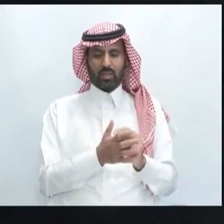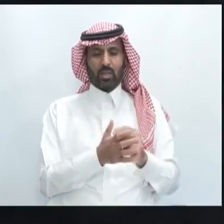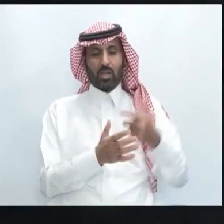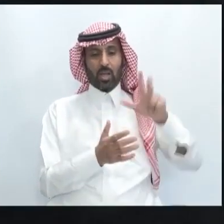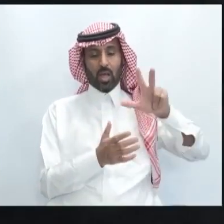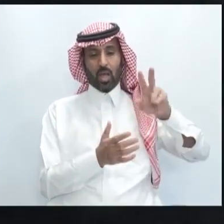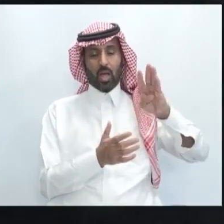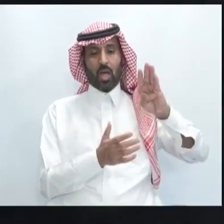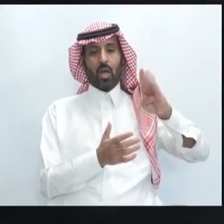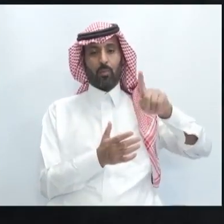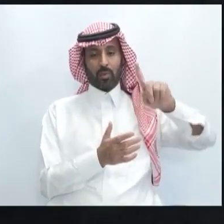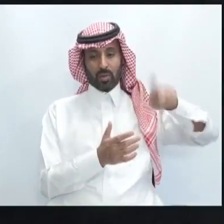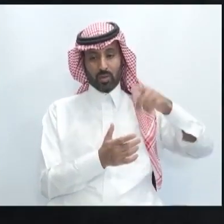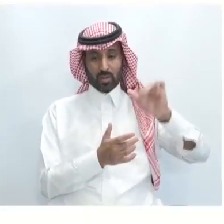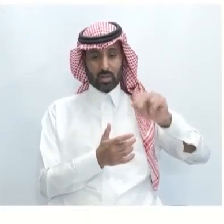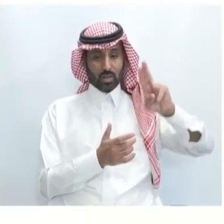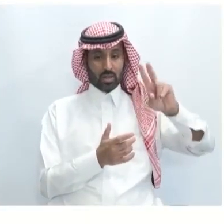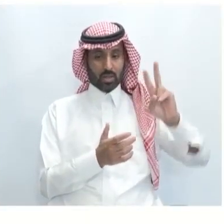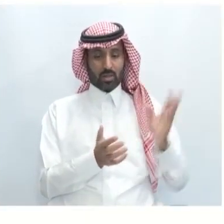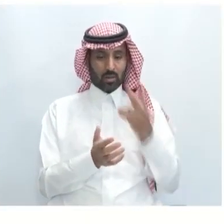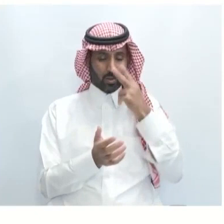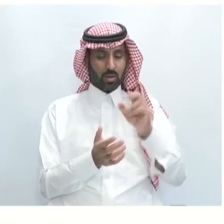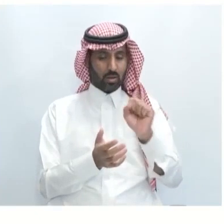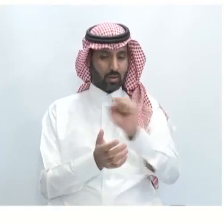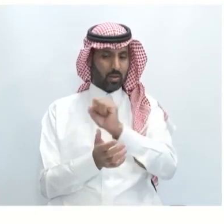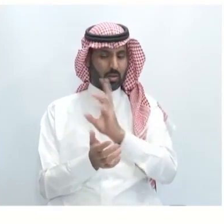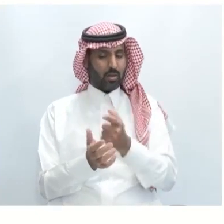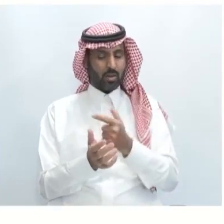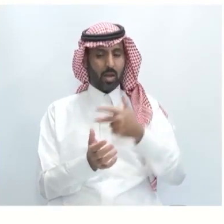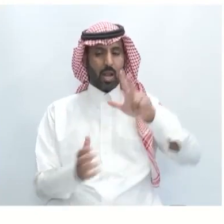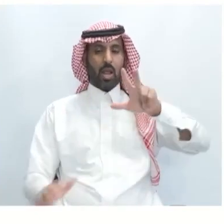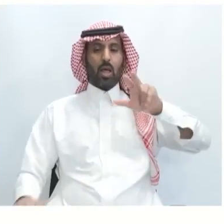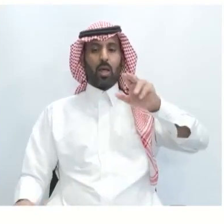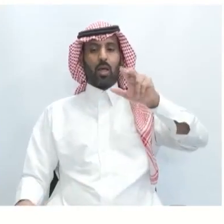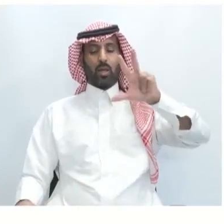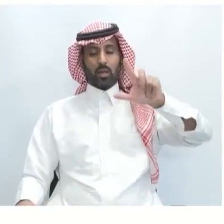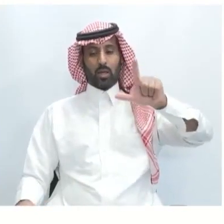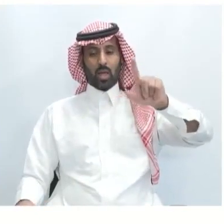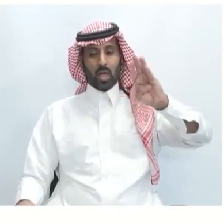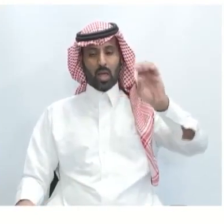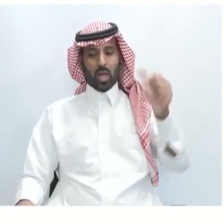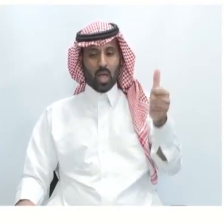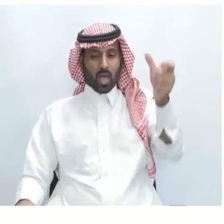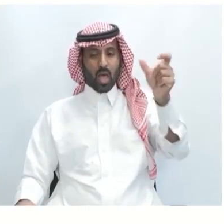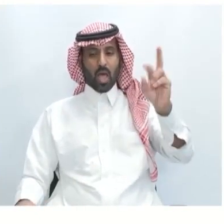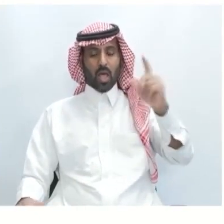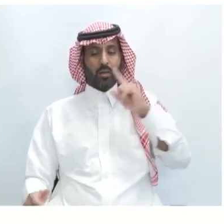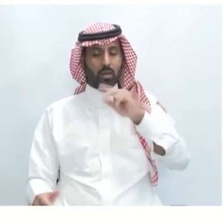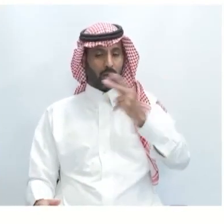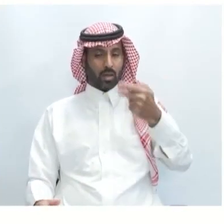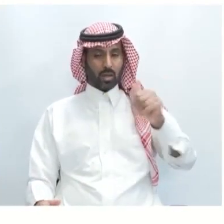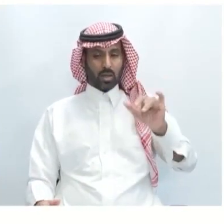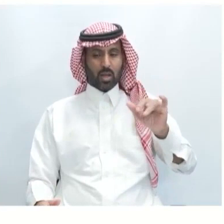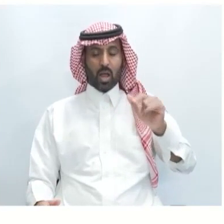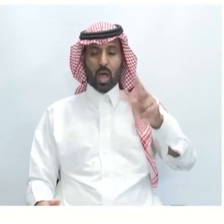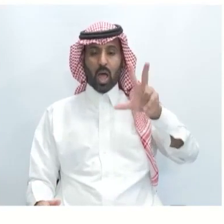كبير اذا تنوع كبير الان انظر حدد الالكانات غير القطبيه اذا شاهد ماذا يوجد لدينا ماذا يوجد